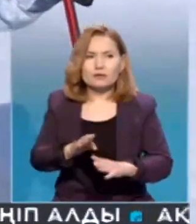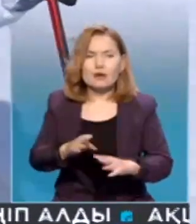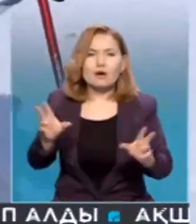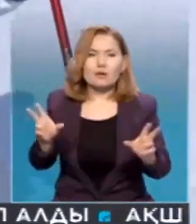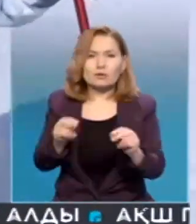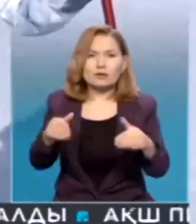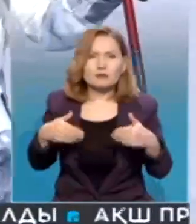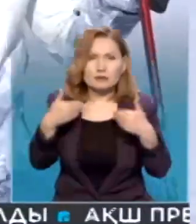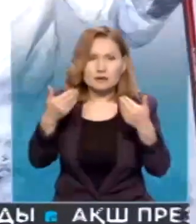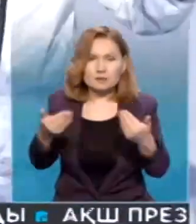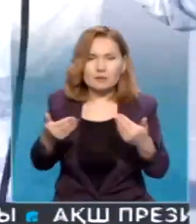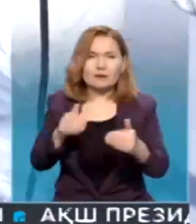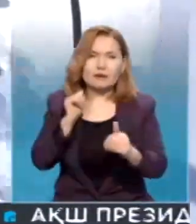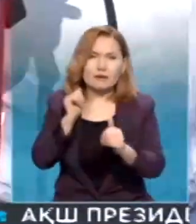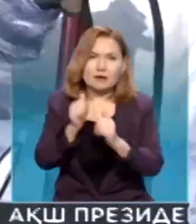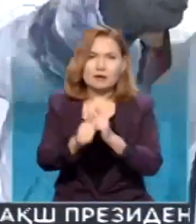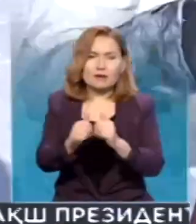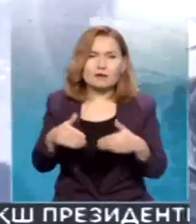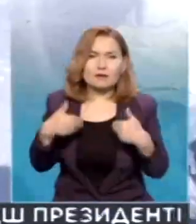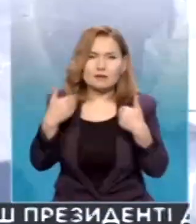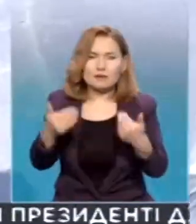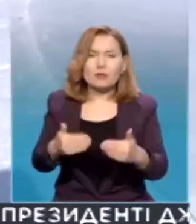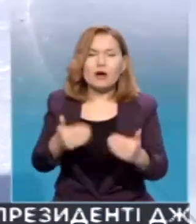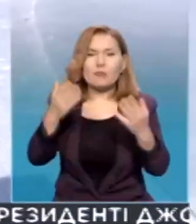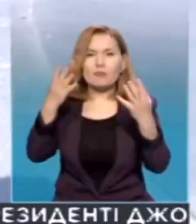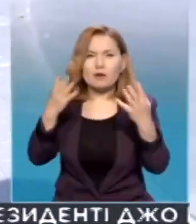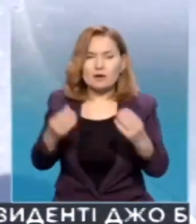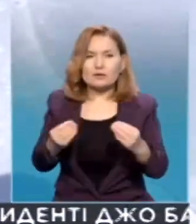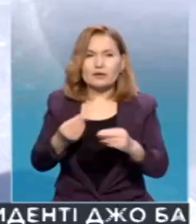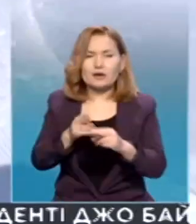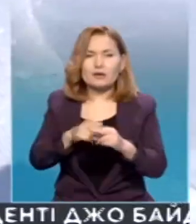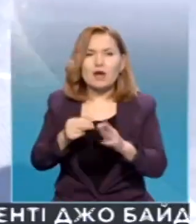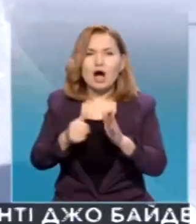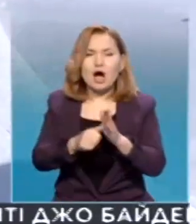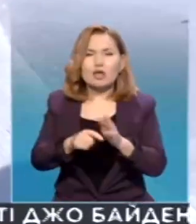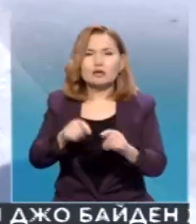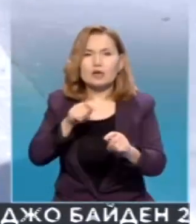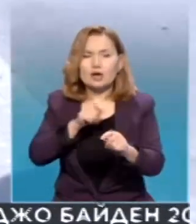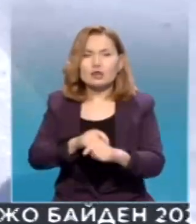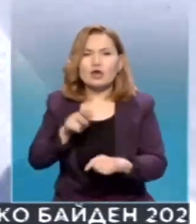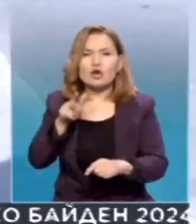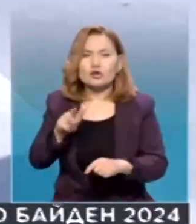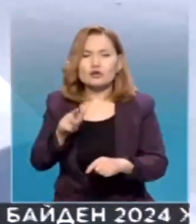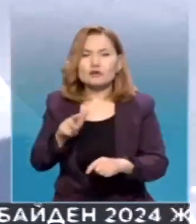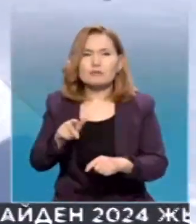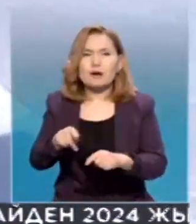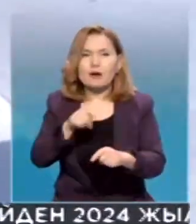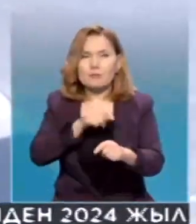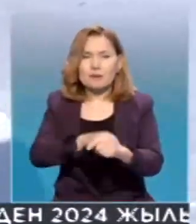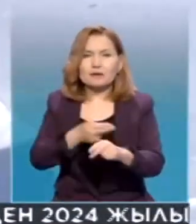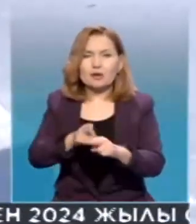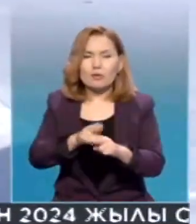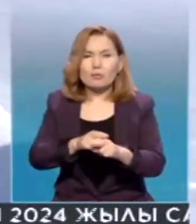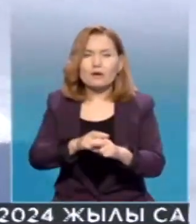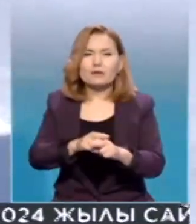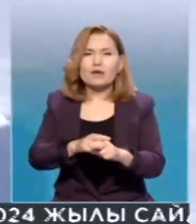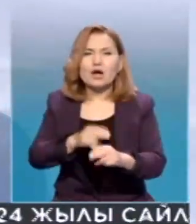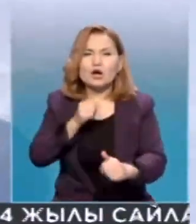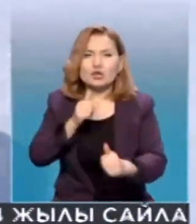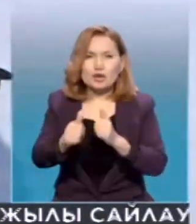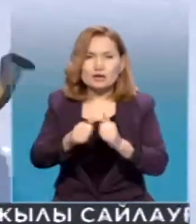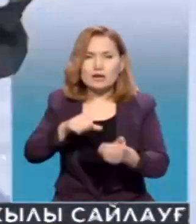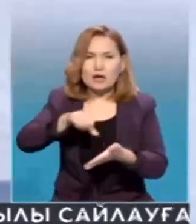сәттілік ендеше іске сәт, алға. Бүгін 600 метрге және 3000 метр қашықтыққа елшілер мекен жарыс жолына шығып